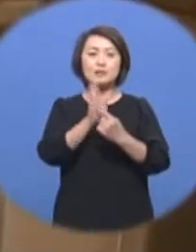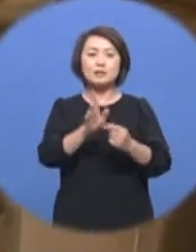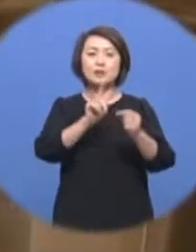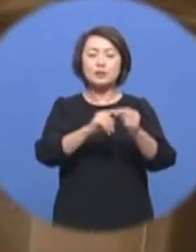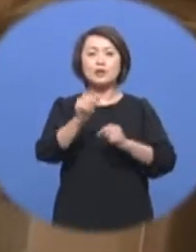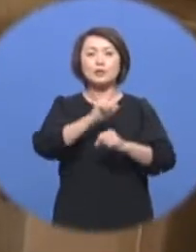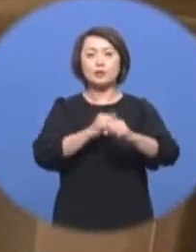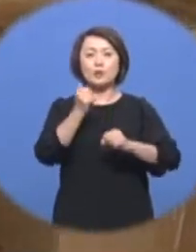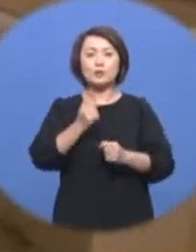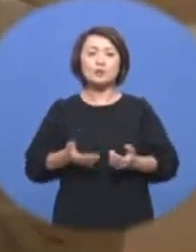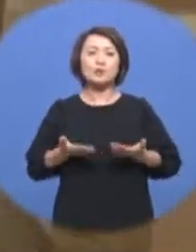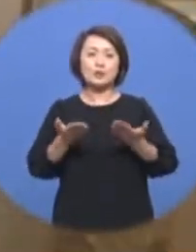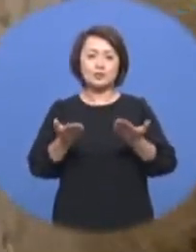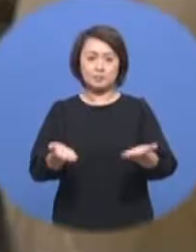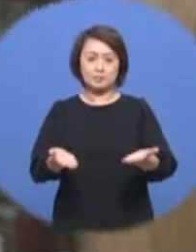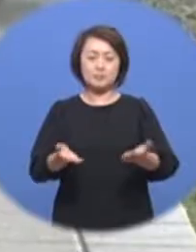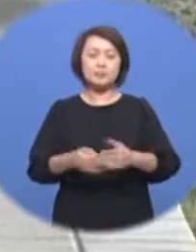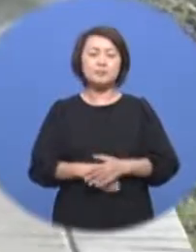介、